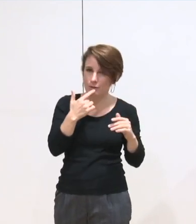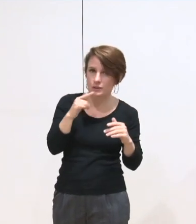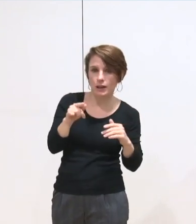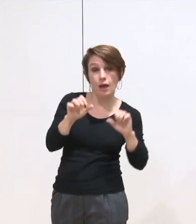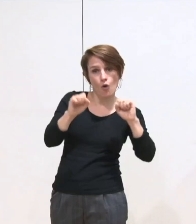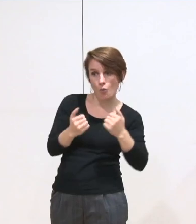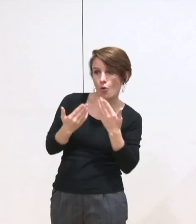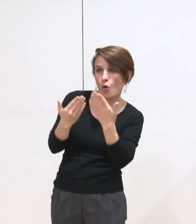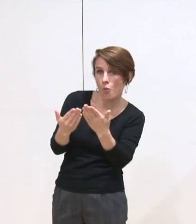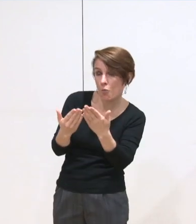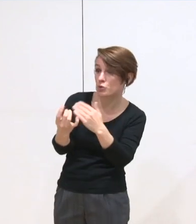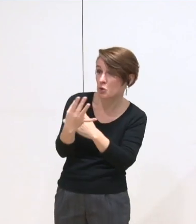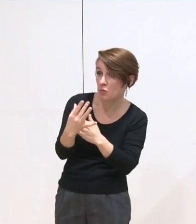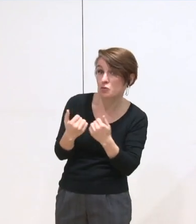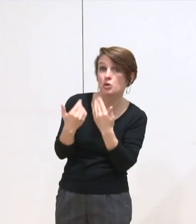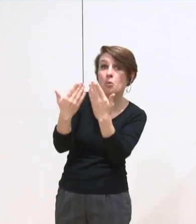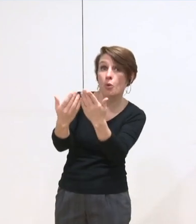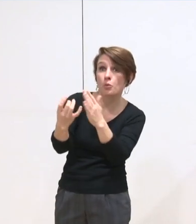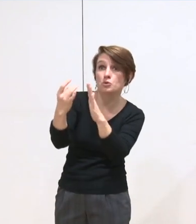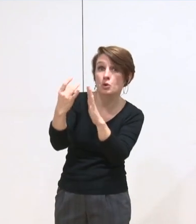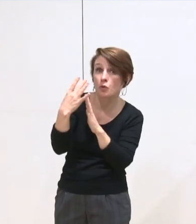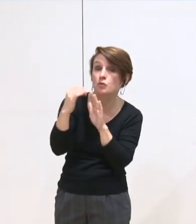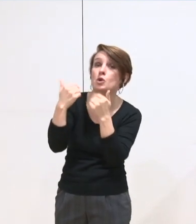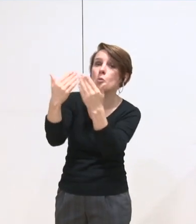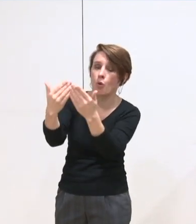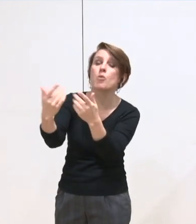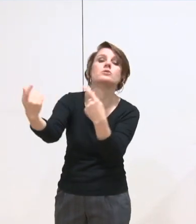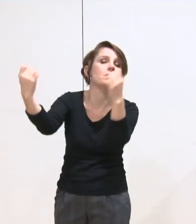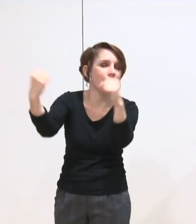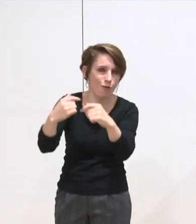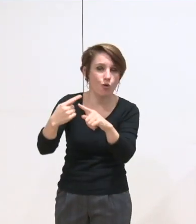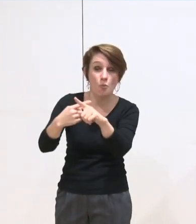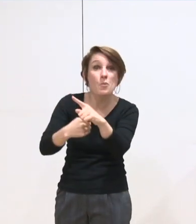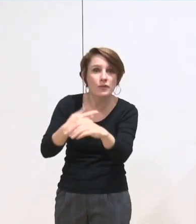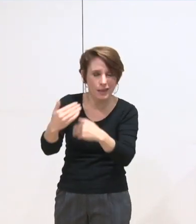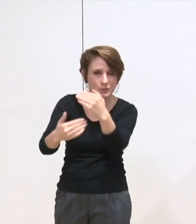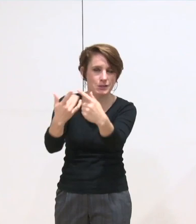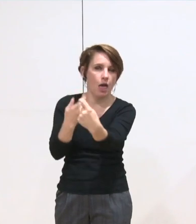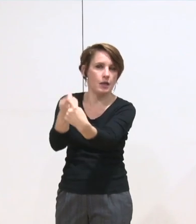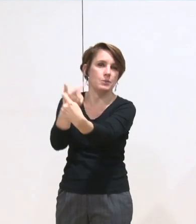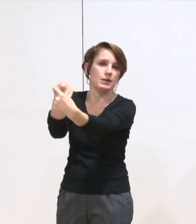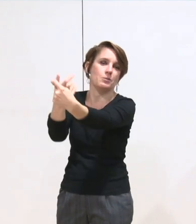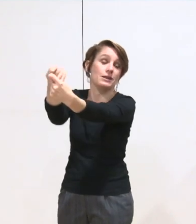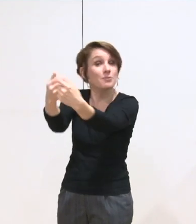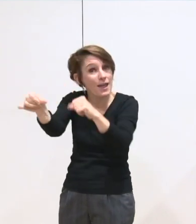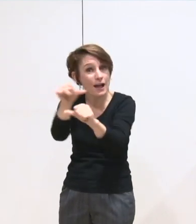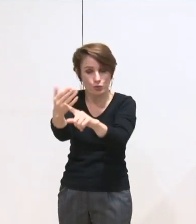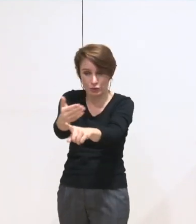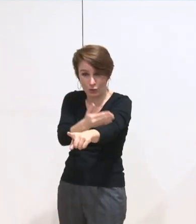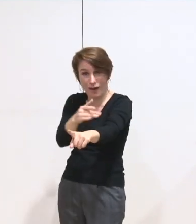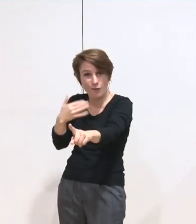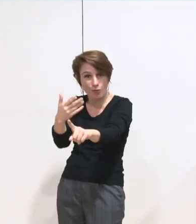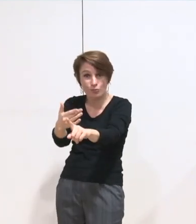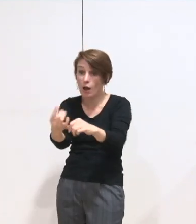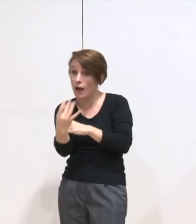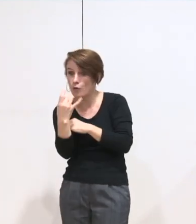dire, de mois en mois, pour chacune des demandes. Donc voilà, sur l'analyse des refus et l'analyse des propositions qui nous